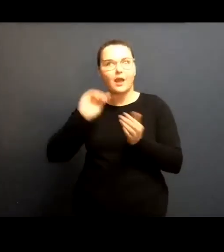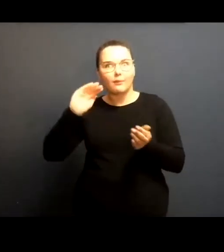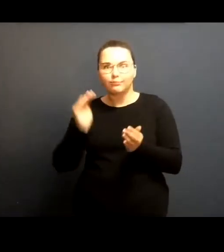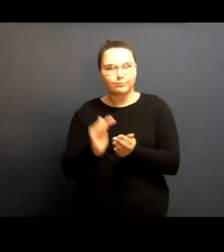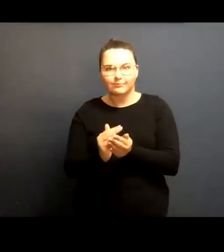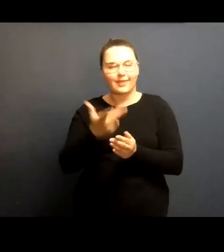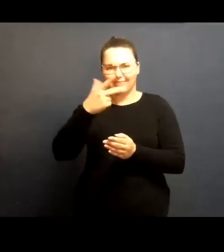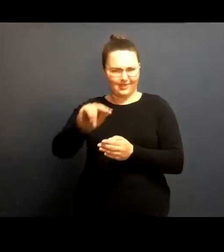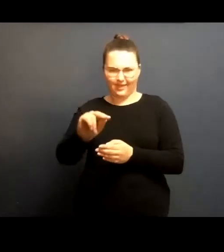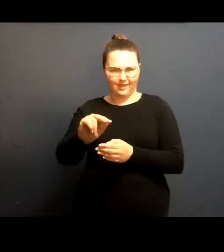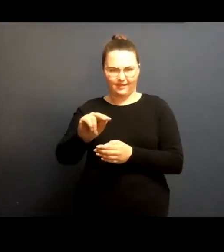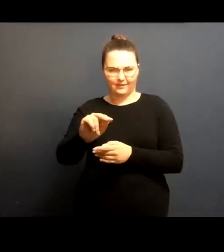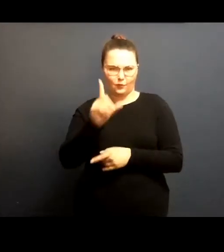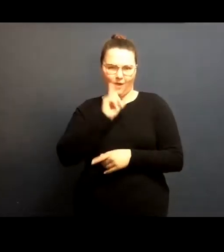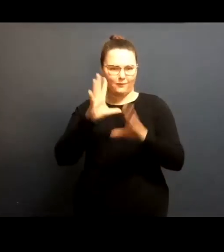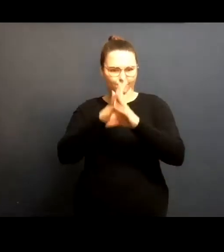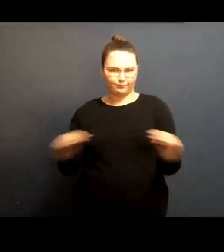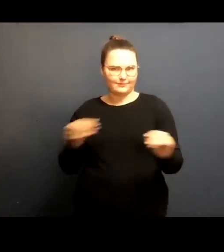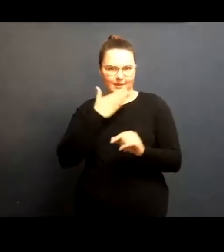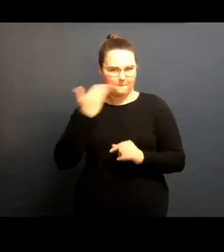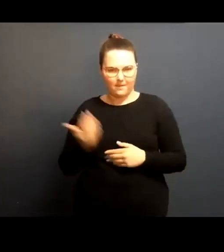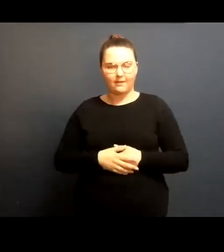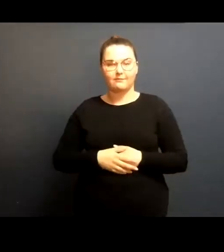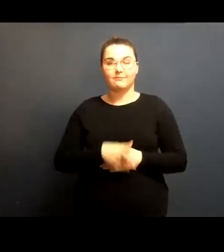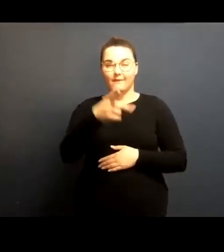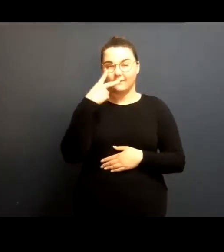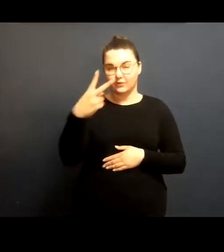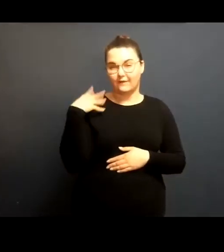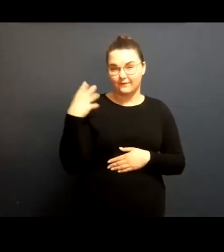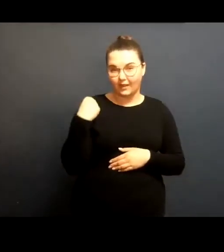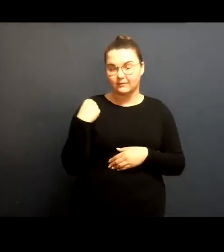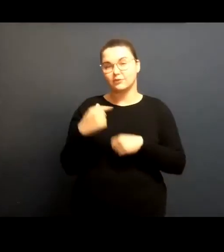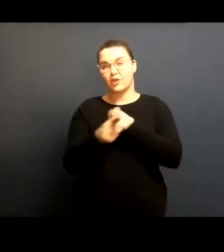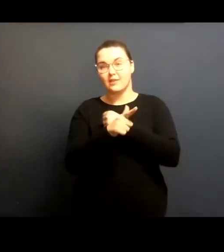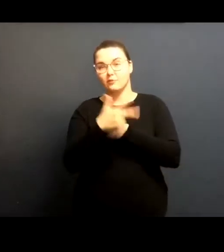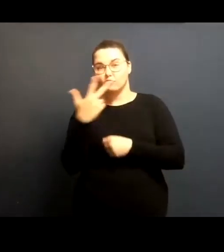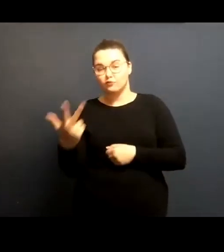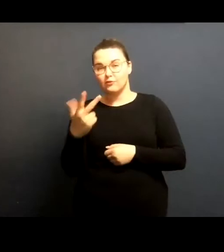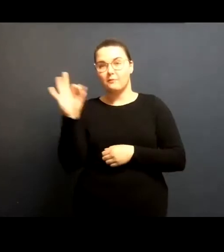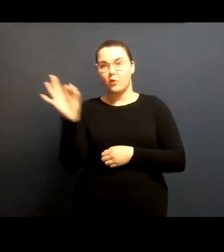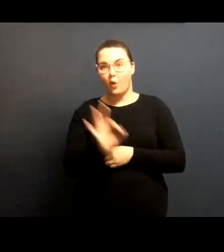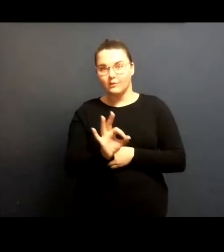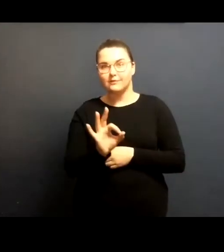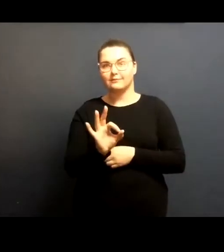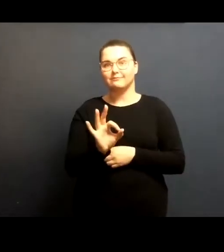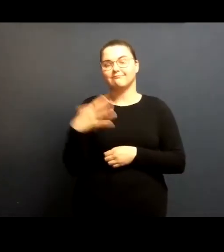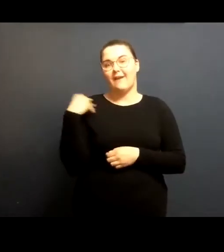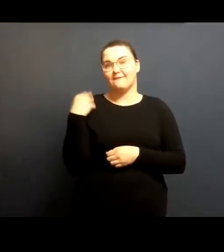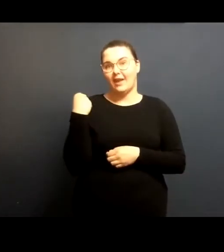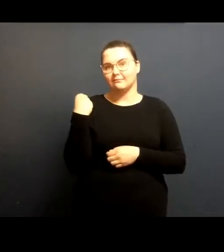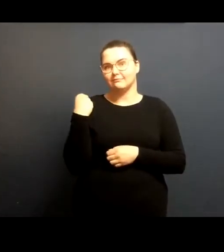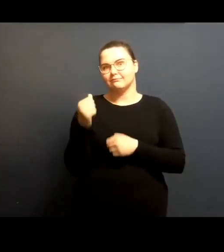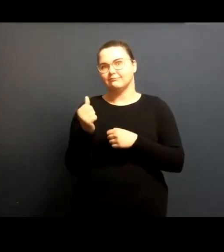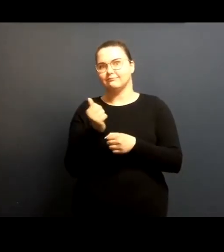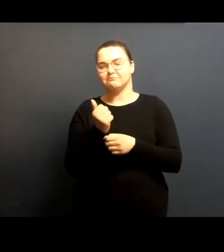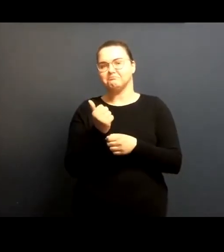kategorii wiekowej 54-64 lata, to jest 73% w tym wieku jest aktywnych seksualnie,